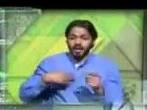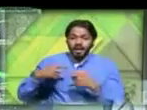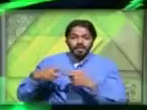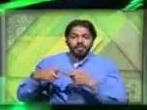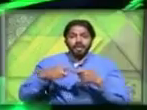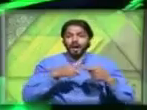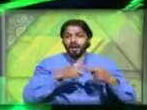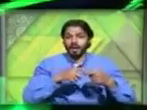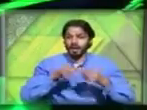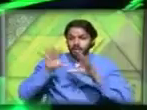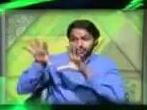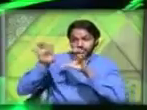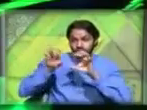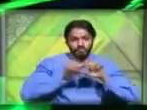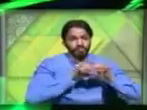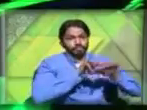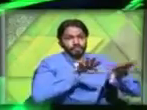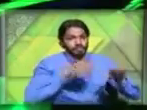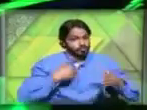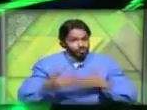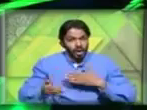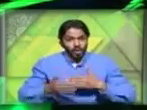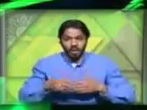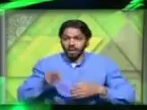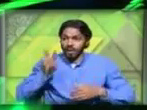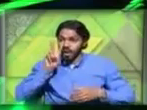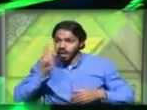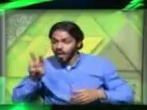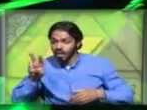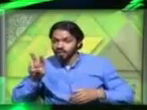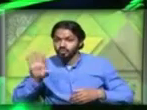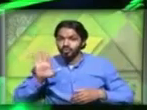سمع، وبعدين لا يكن أحدكم إمعة،